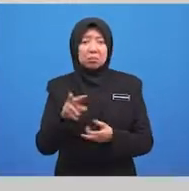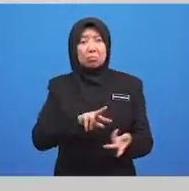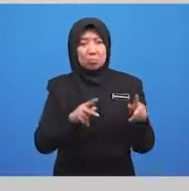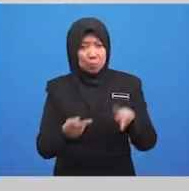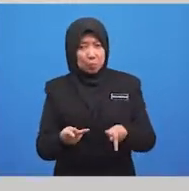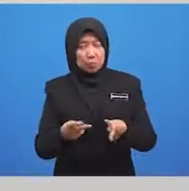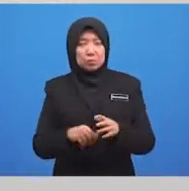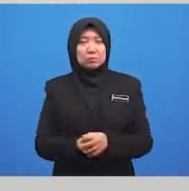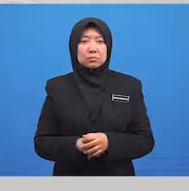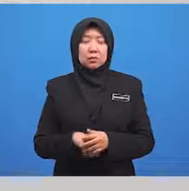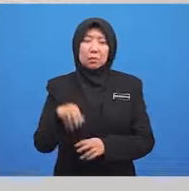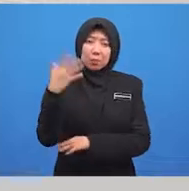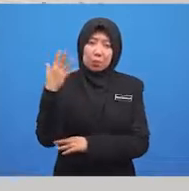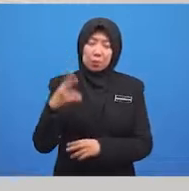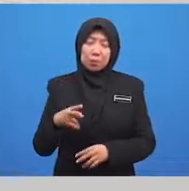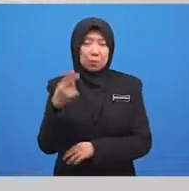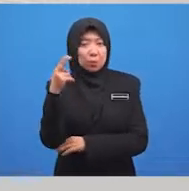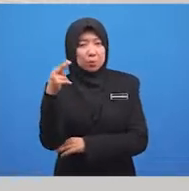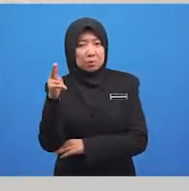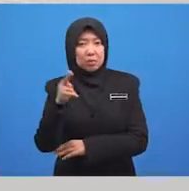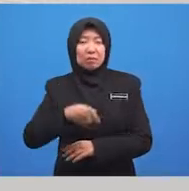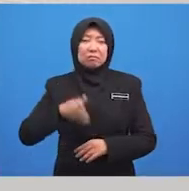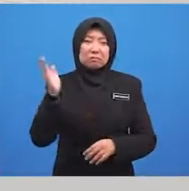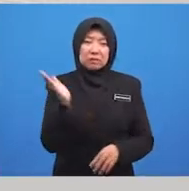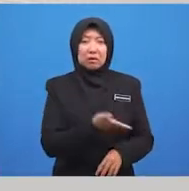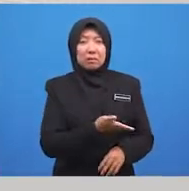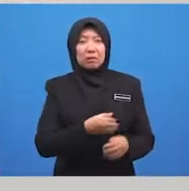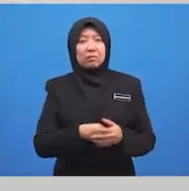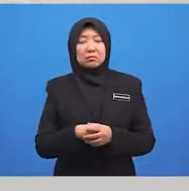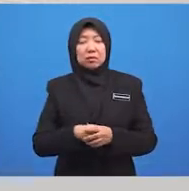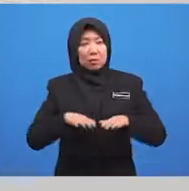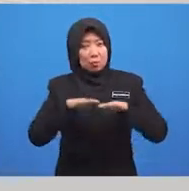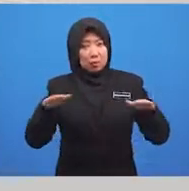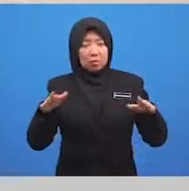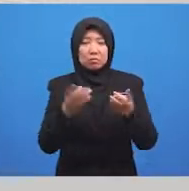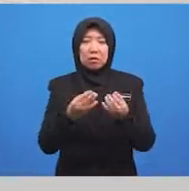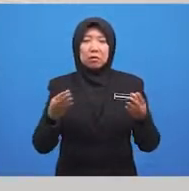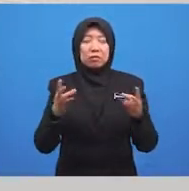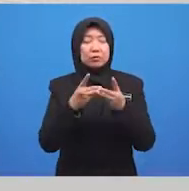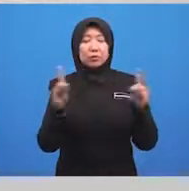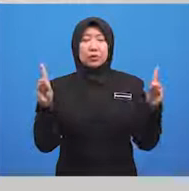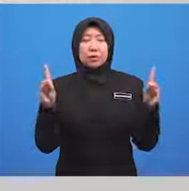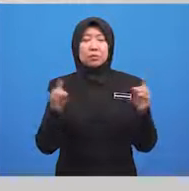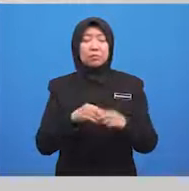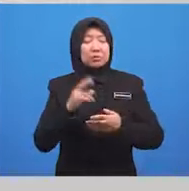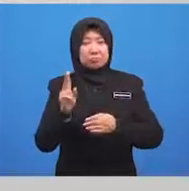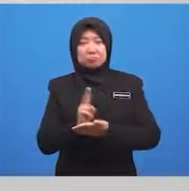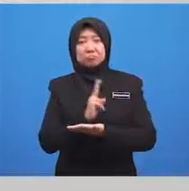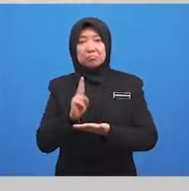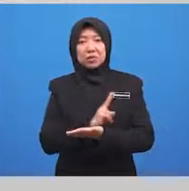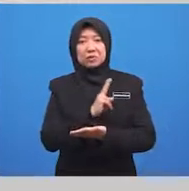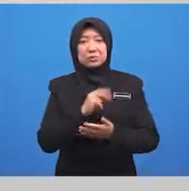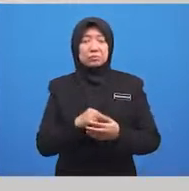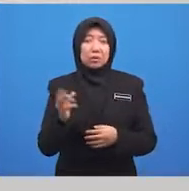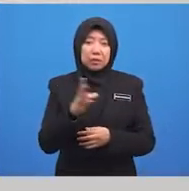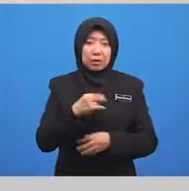itu, pokok-pokok hutan yang ditebang menyebabkan permukaan tanah terdedah kepada ejen-ejen hakisan